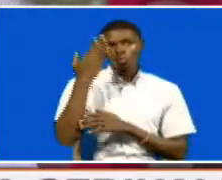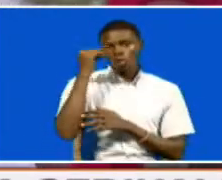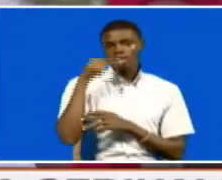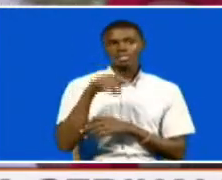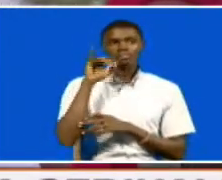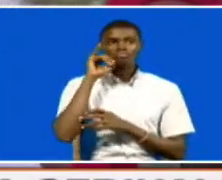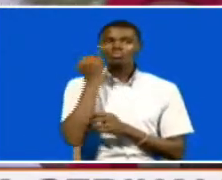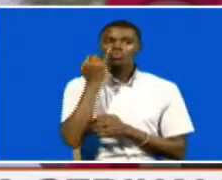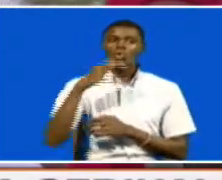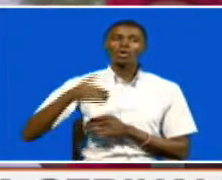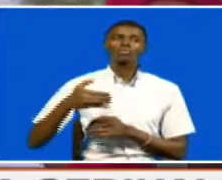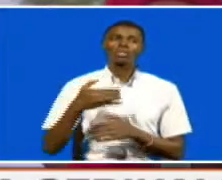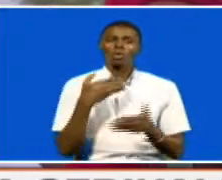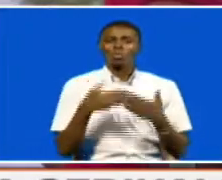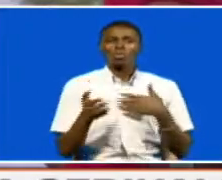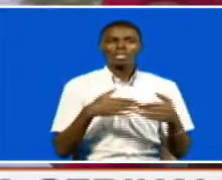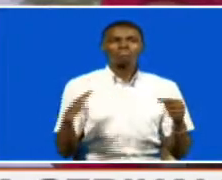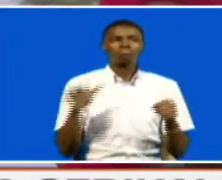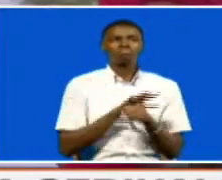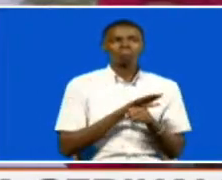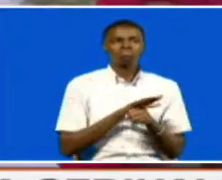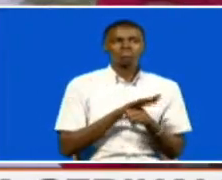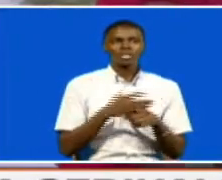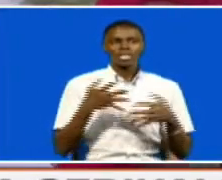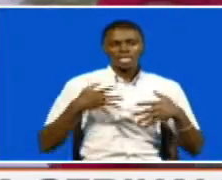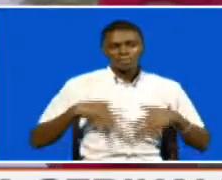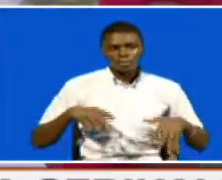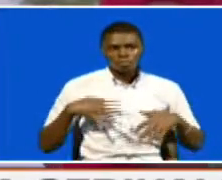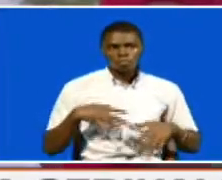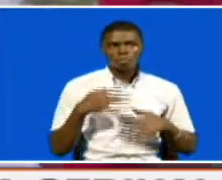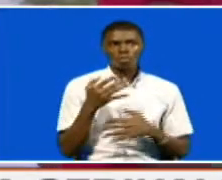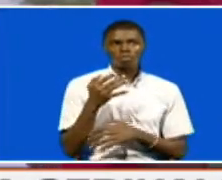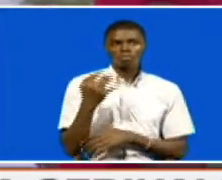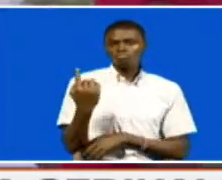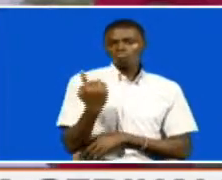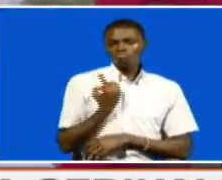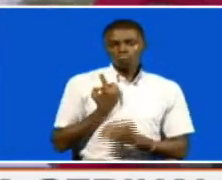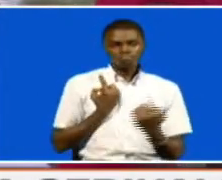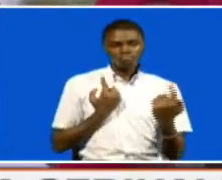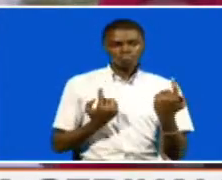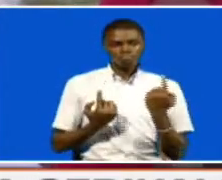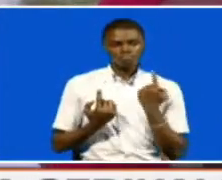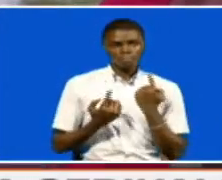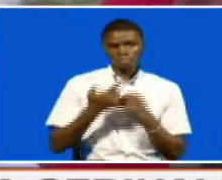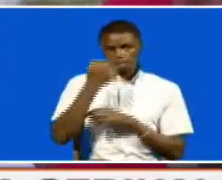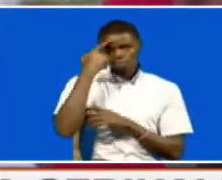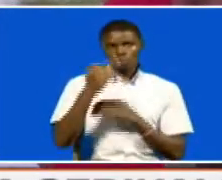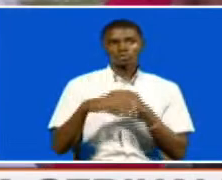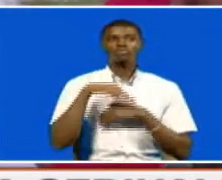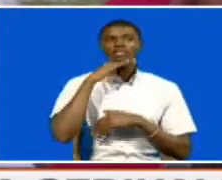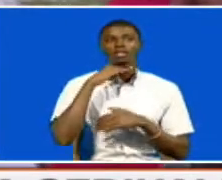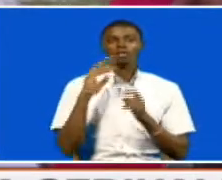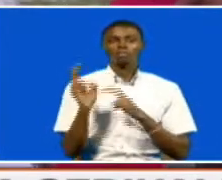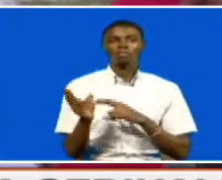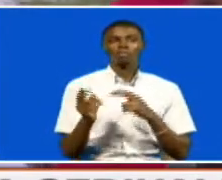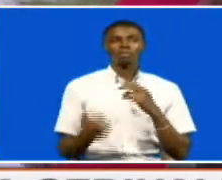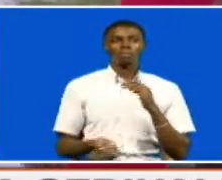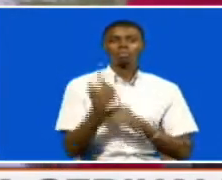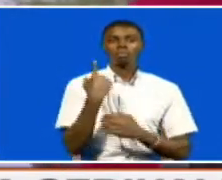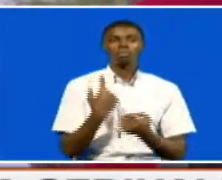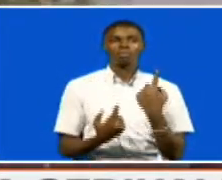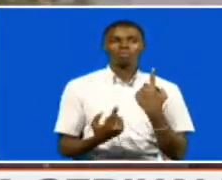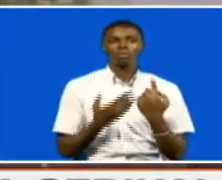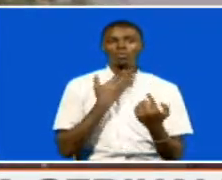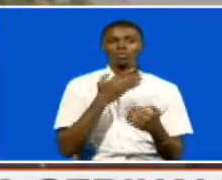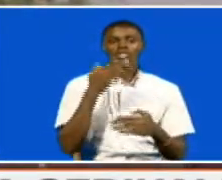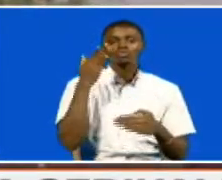County ile kitu imejaza ni wajane na wayatima kutokana na vifo ya kiholela holela. So we want to need to put to stop to